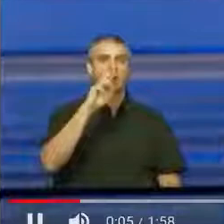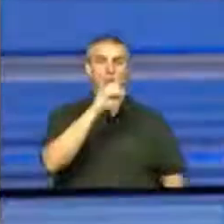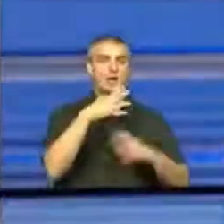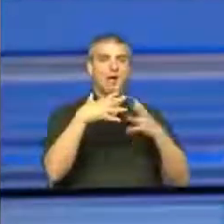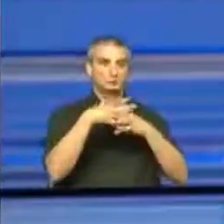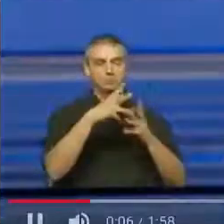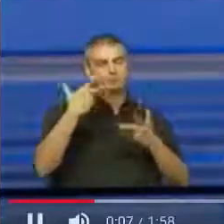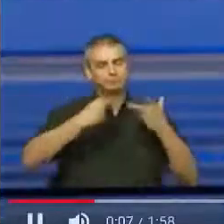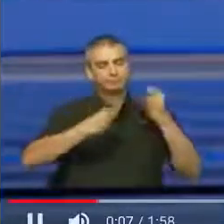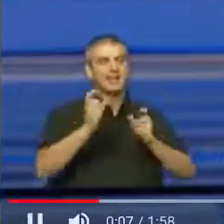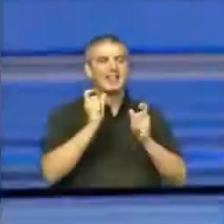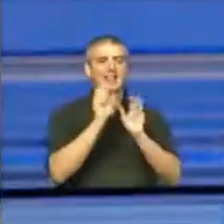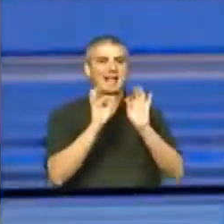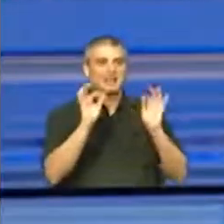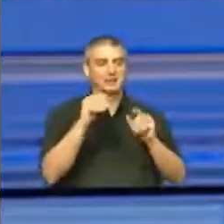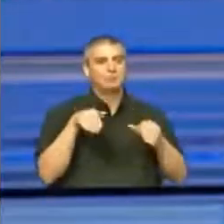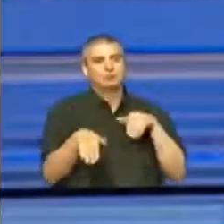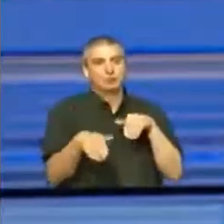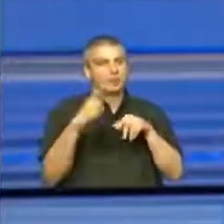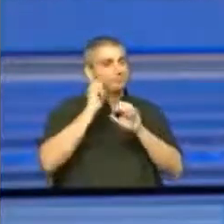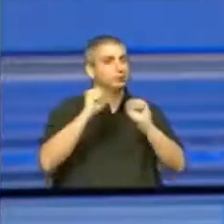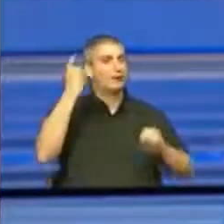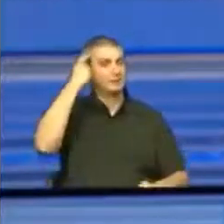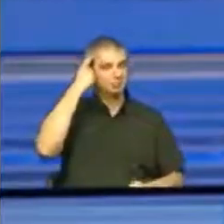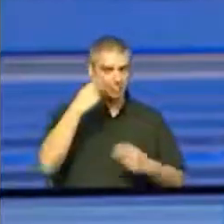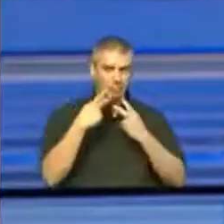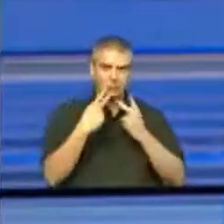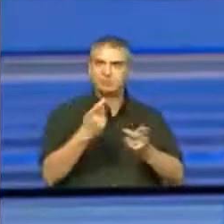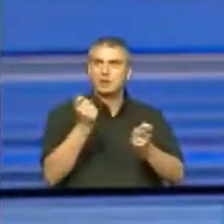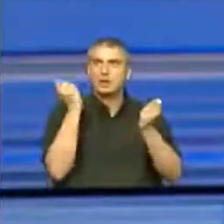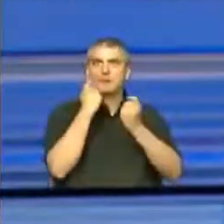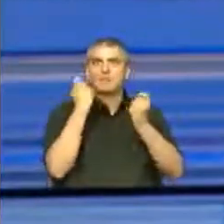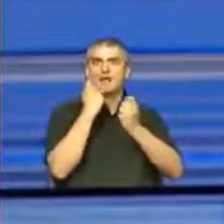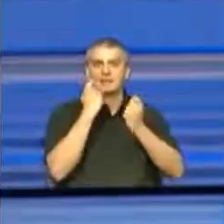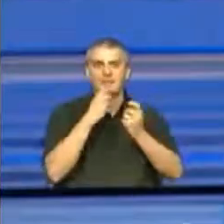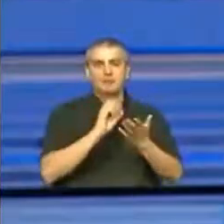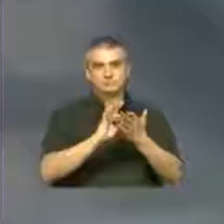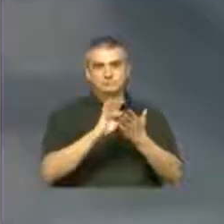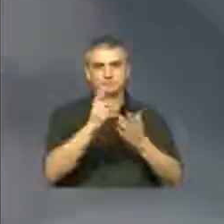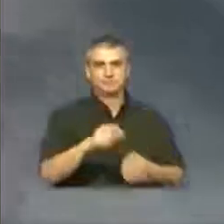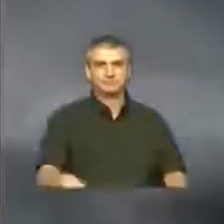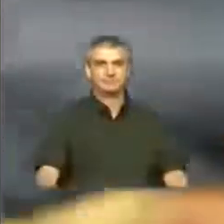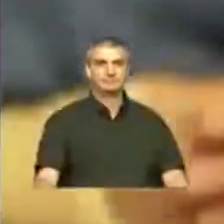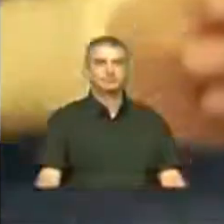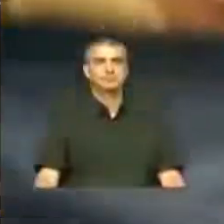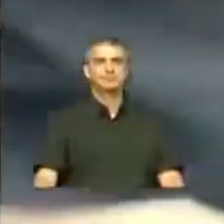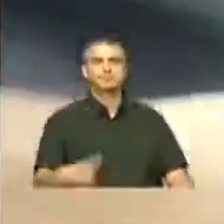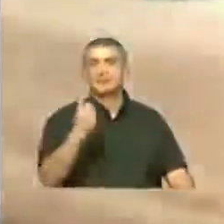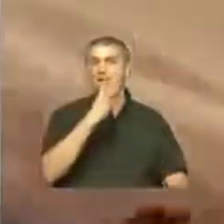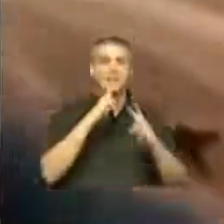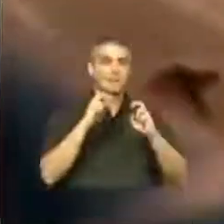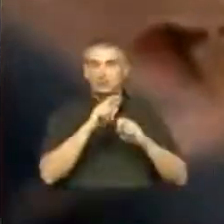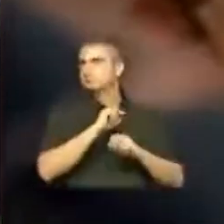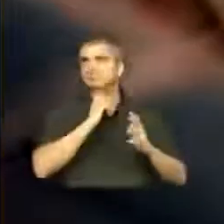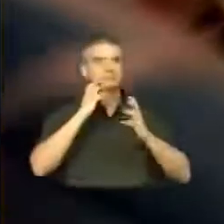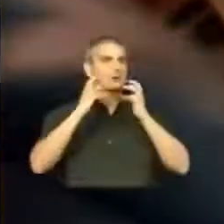תאי גזע למשותקים שלקו בשבץ מוחי, והתוצאה לא פחות ממדהימה. דיווחה של קטי דור. זה אחד המחקרים שמסירים